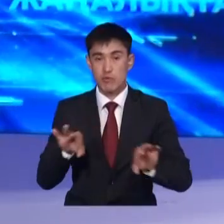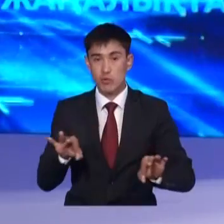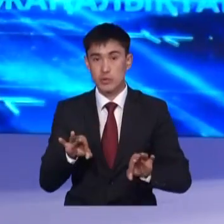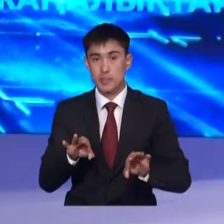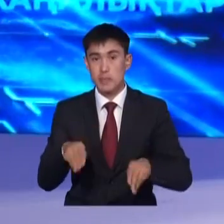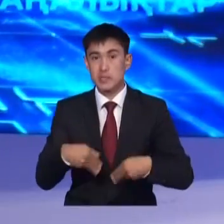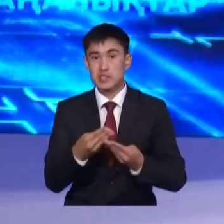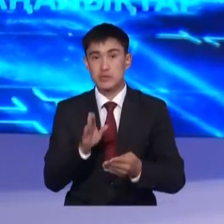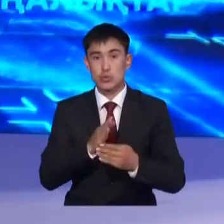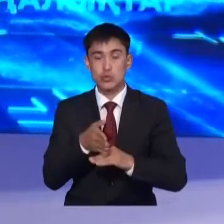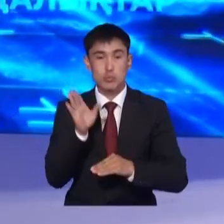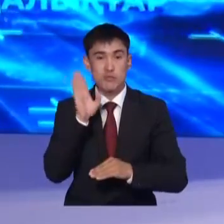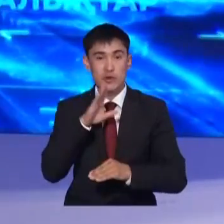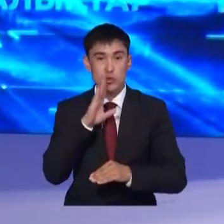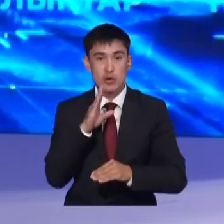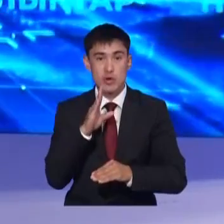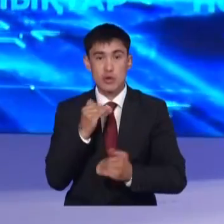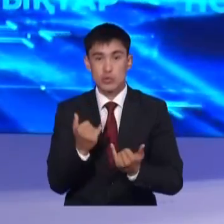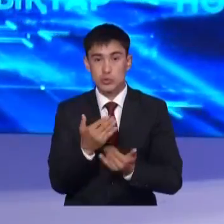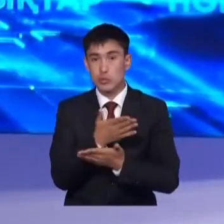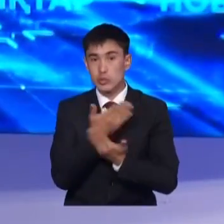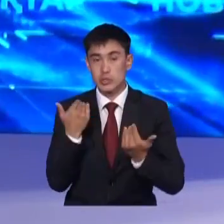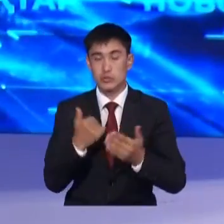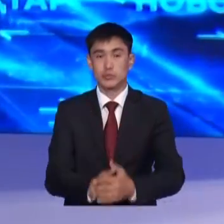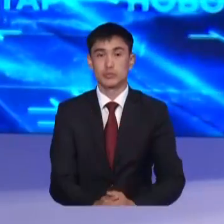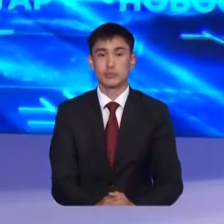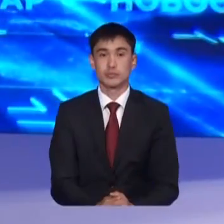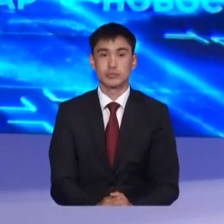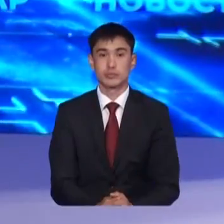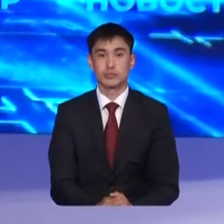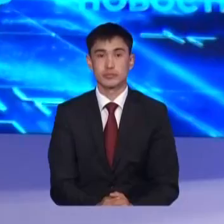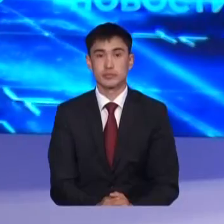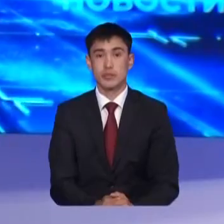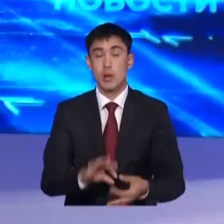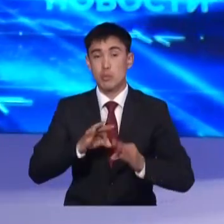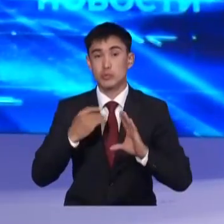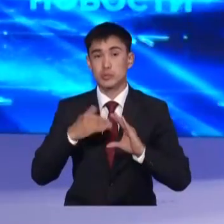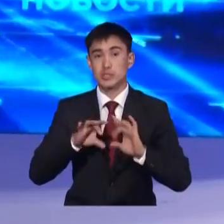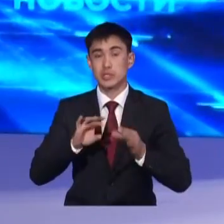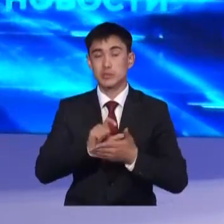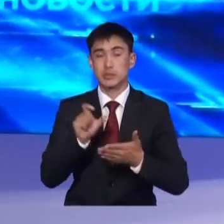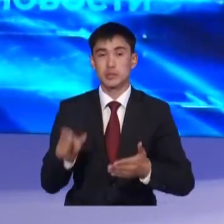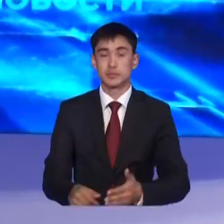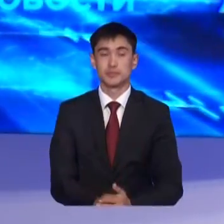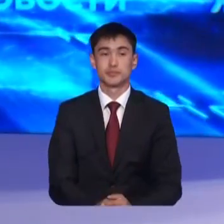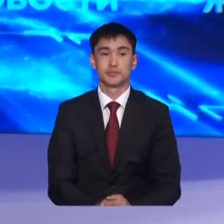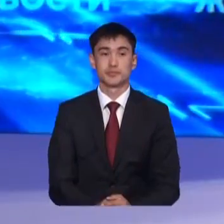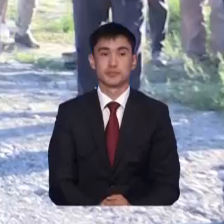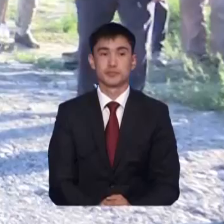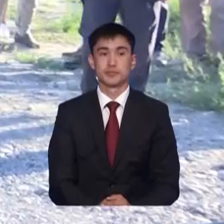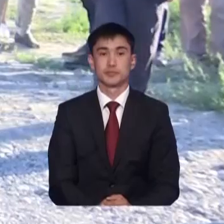и досту к питьевой воде до сих пор остаются неизвестными Подробности в нашем